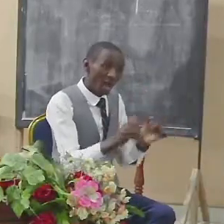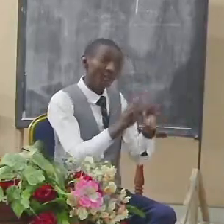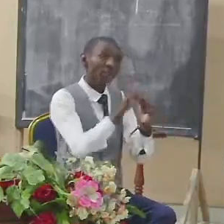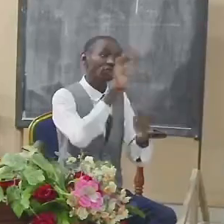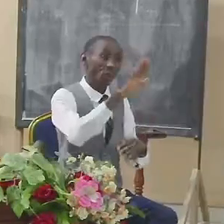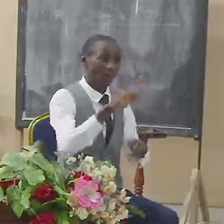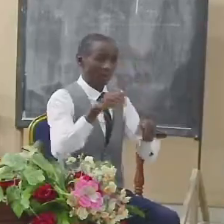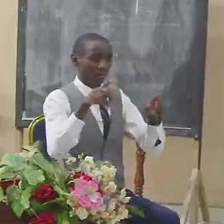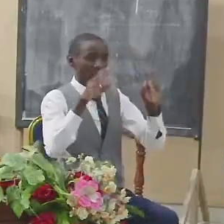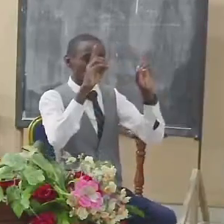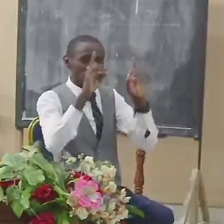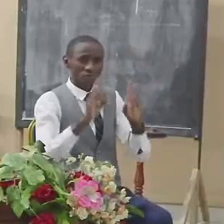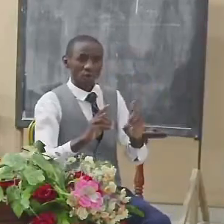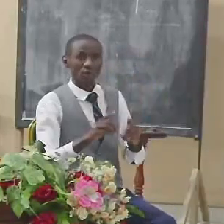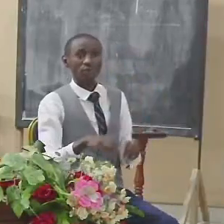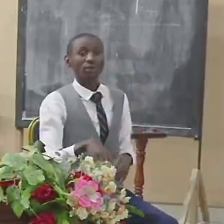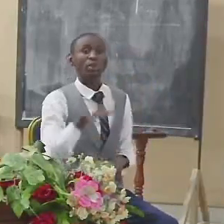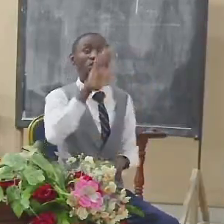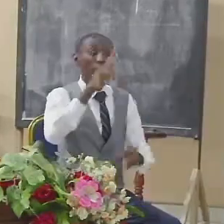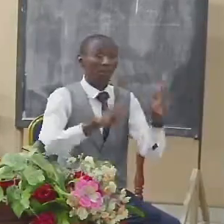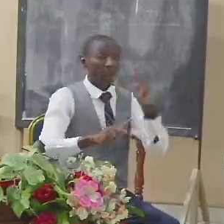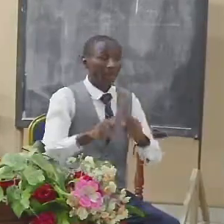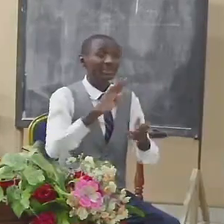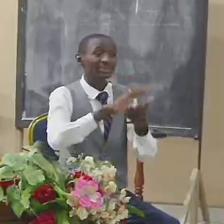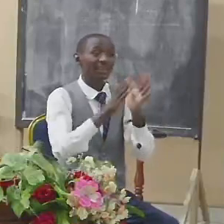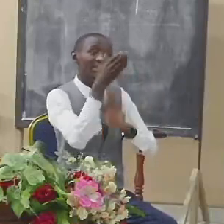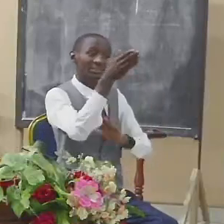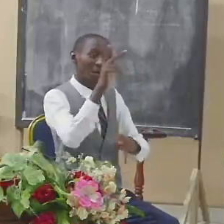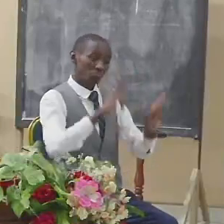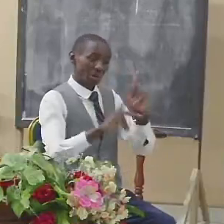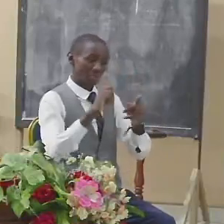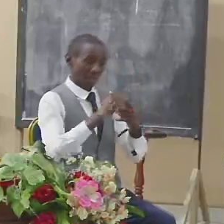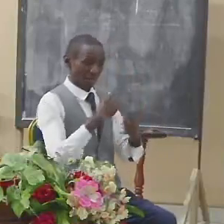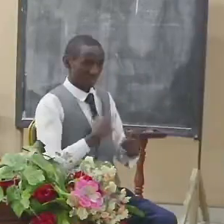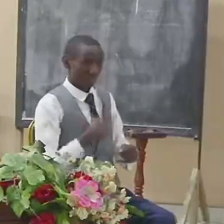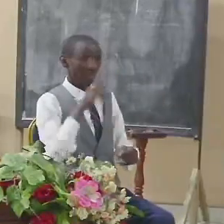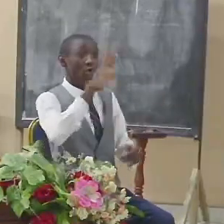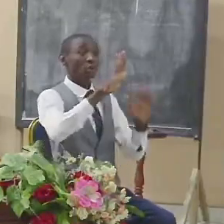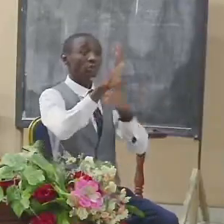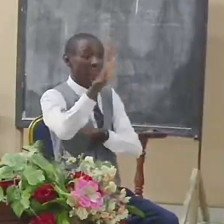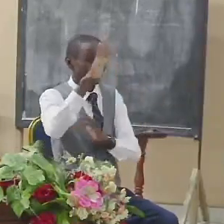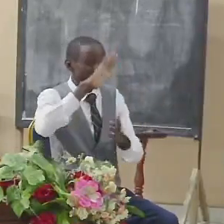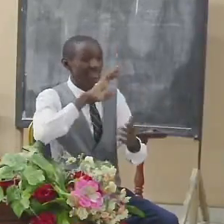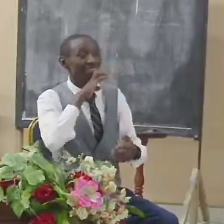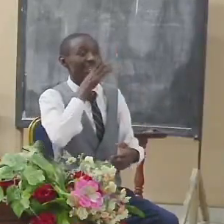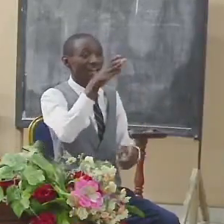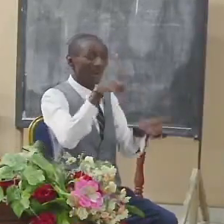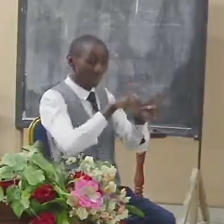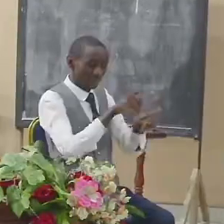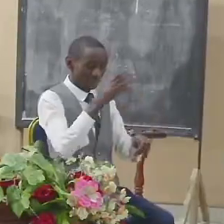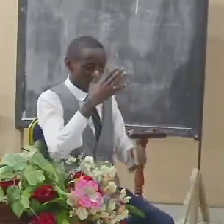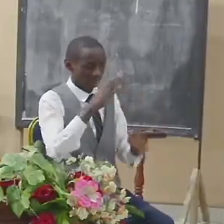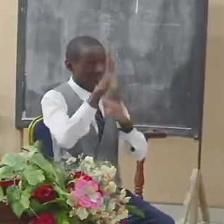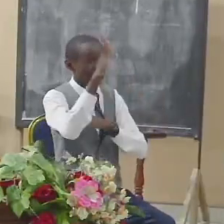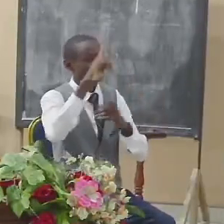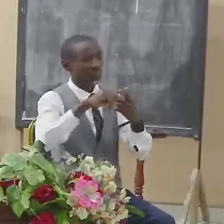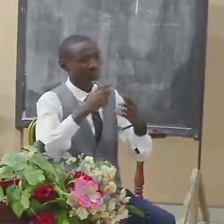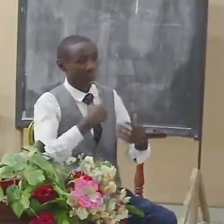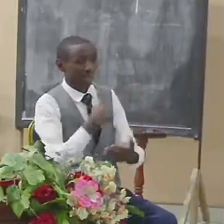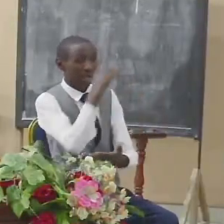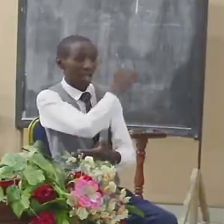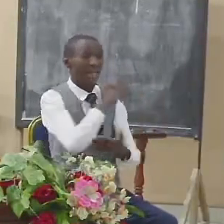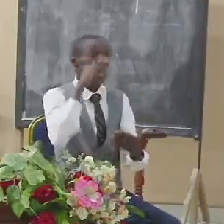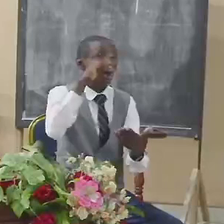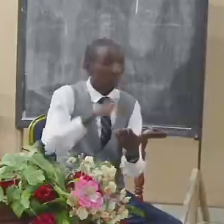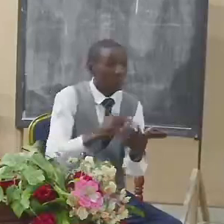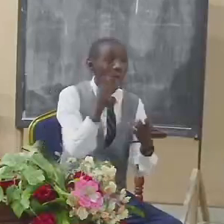Ton peuple. Watu wako. Il sera le mien. Watakuwa watu wako. Ton Dieu. Mungu wako. Sera mon Dieu. Atakuwa Mungu wangu. Et où tu mourras.